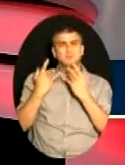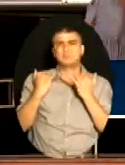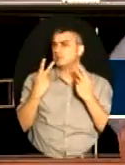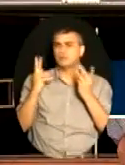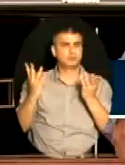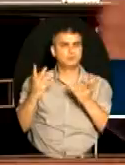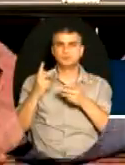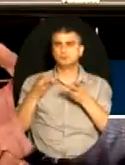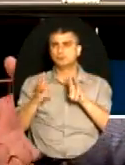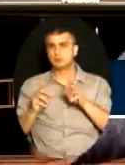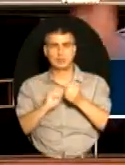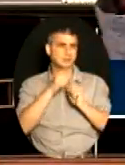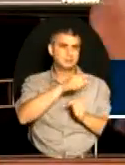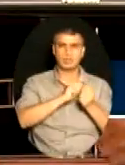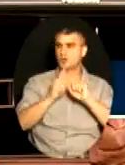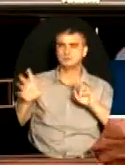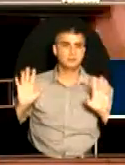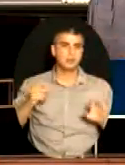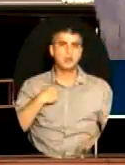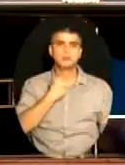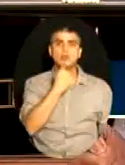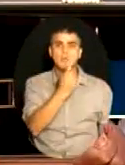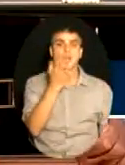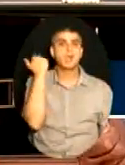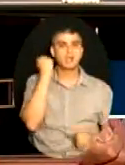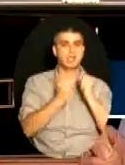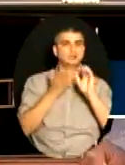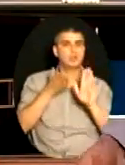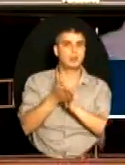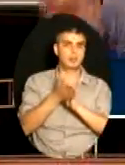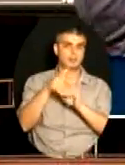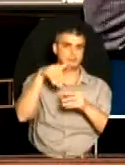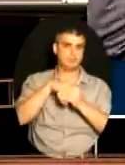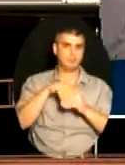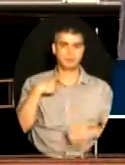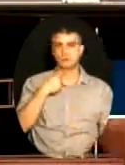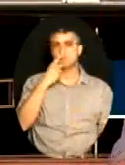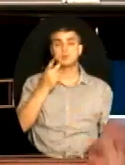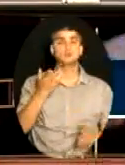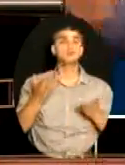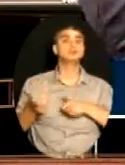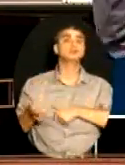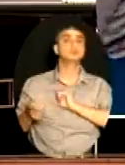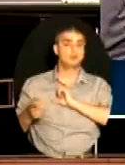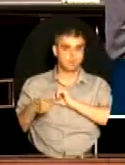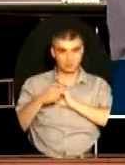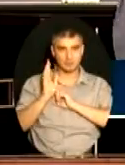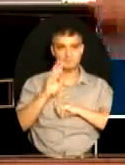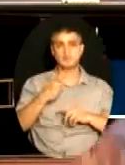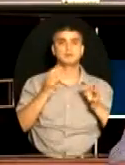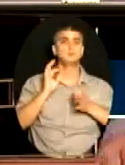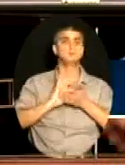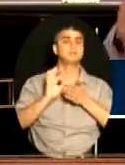אם שמפניה או לא שמפניה? אני אומר שקשה היה לחדור פנימה. אני אומר שהשירות